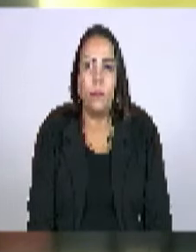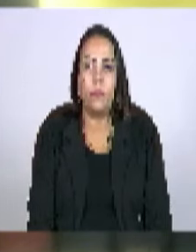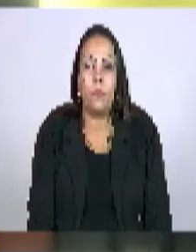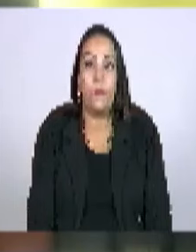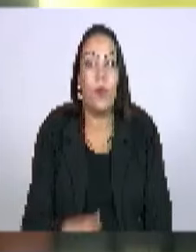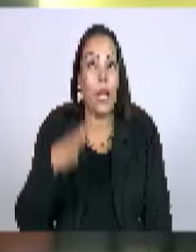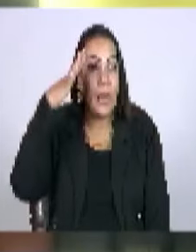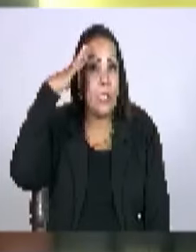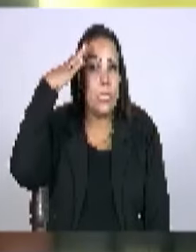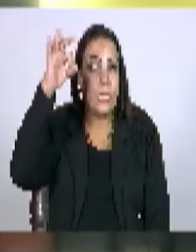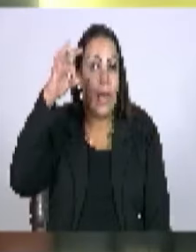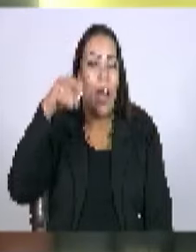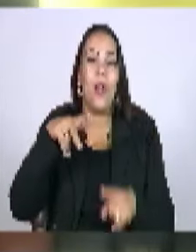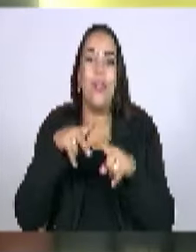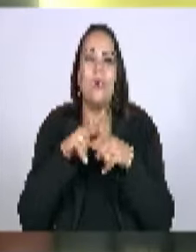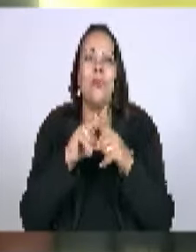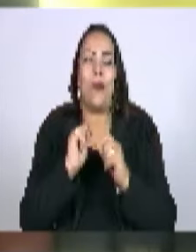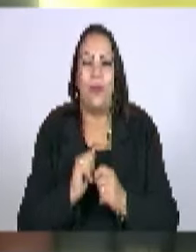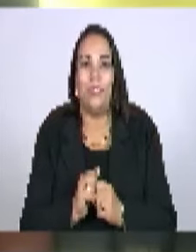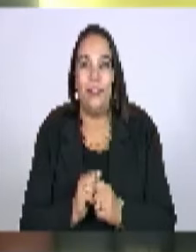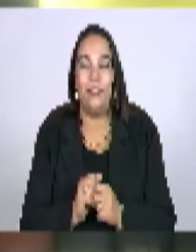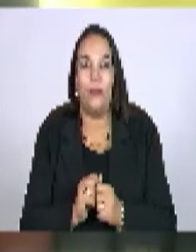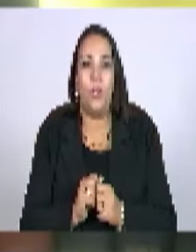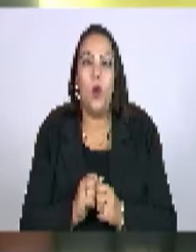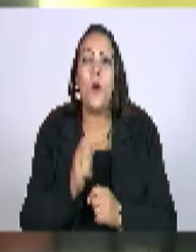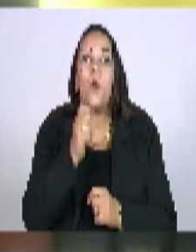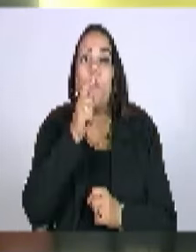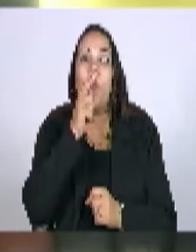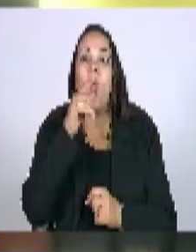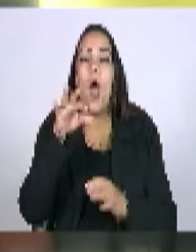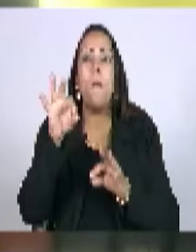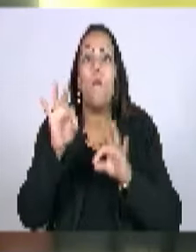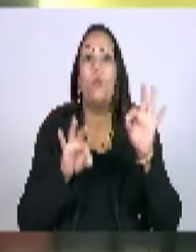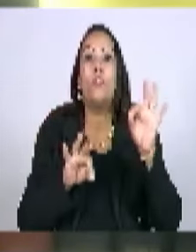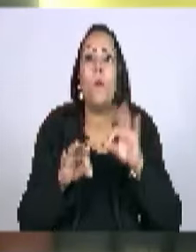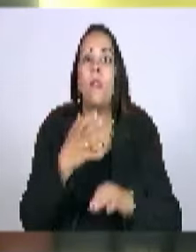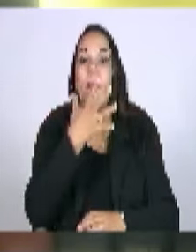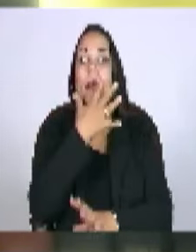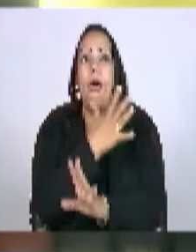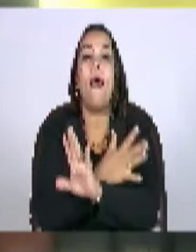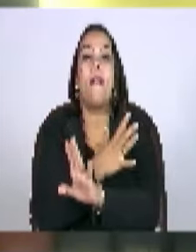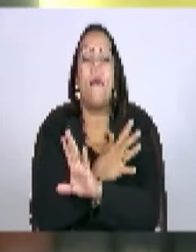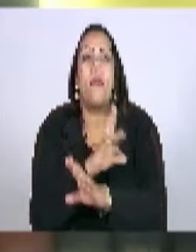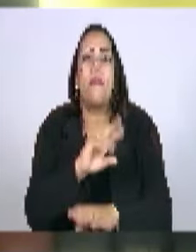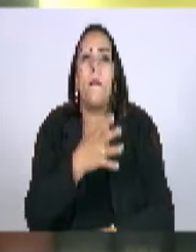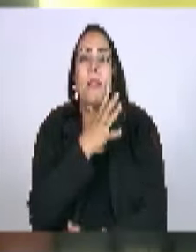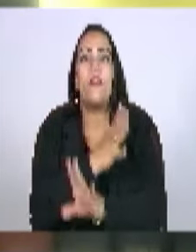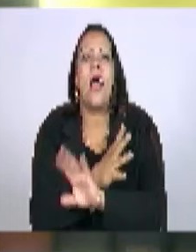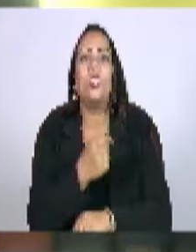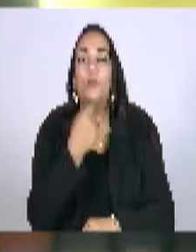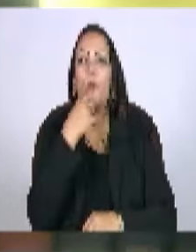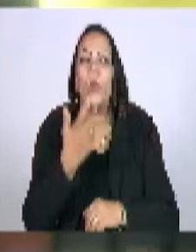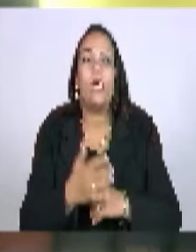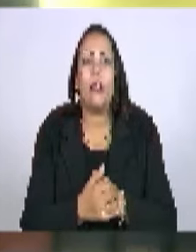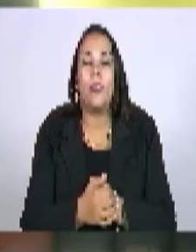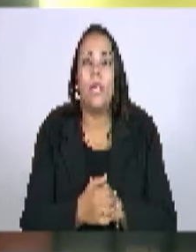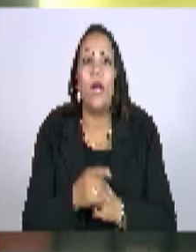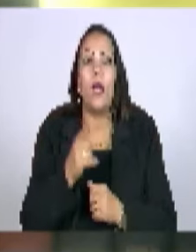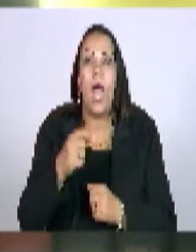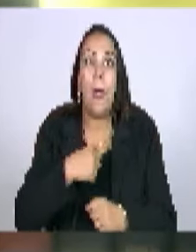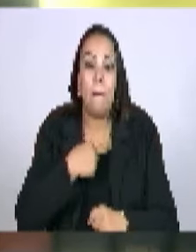الذكاء الاصطناعي بيقوللك ان المنظمات الارهابيه دلوقتي زي داعش كده